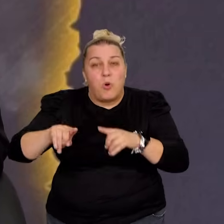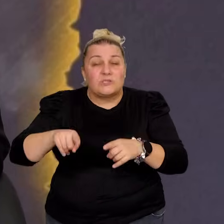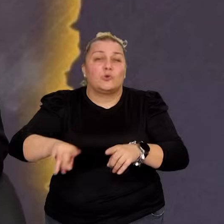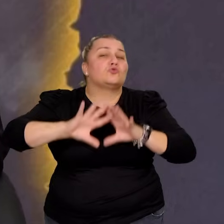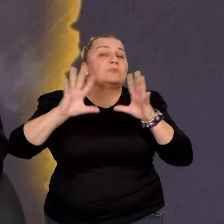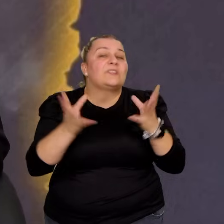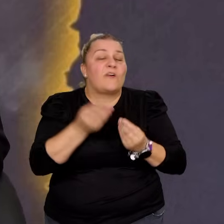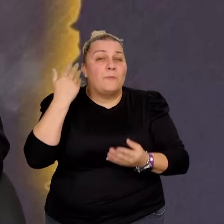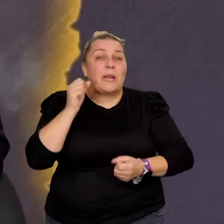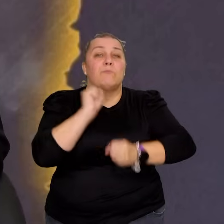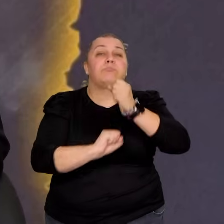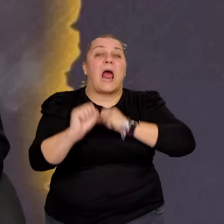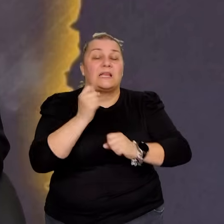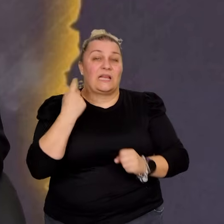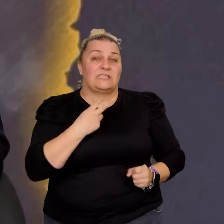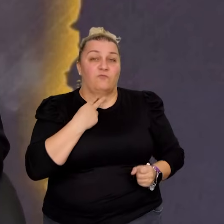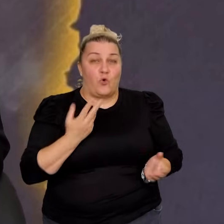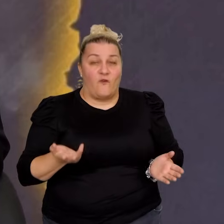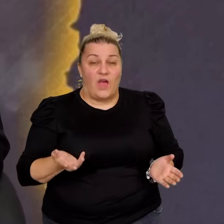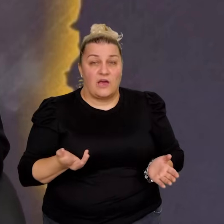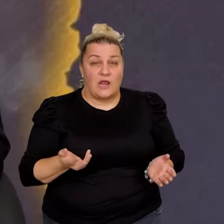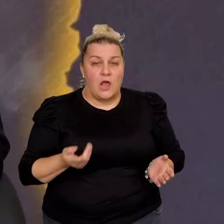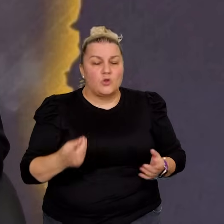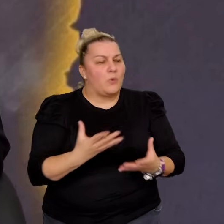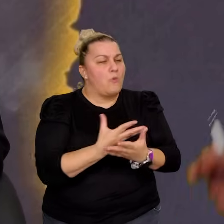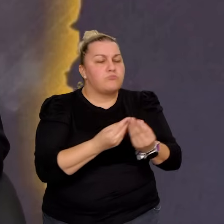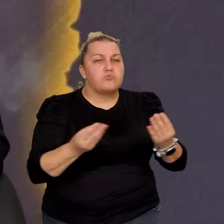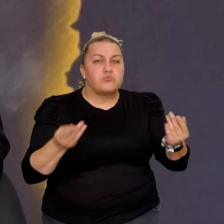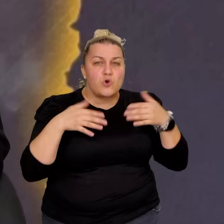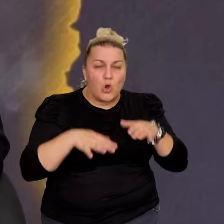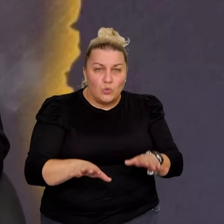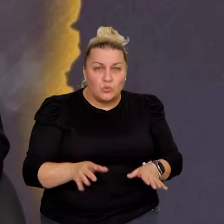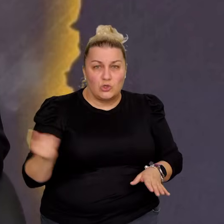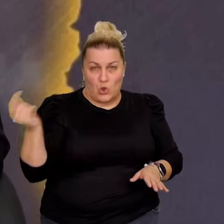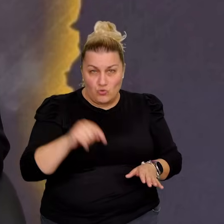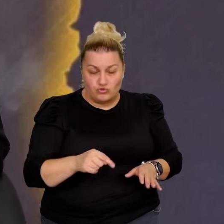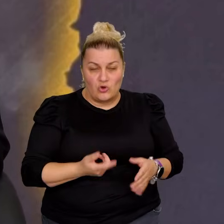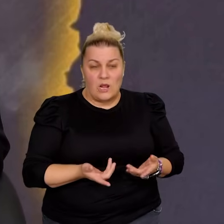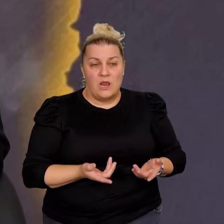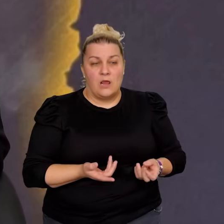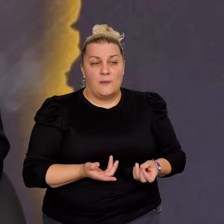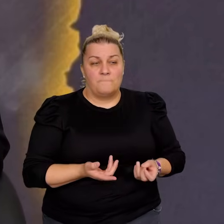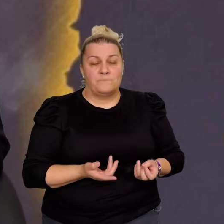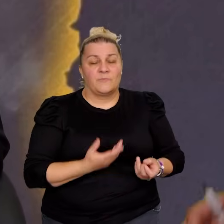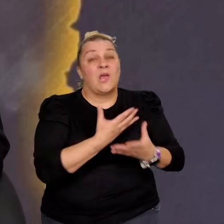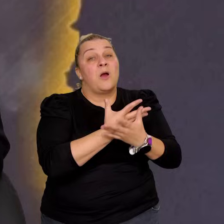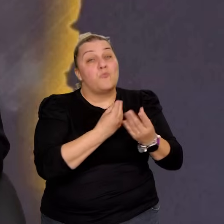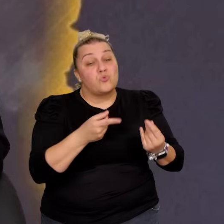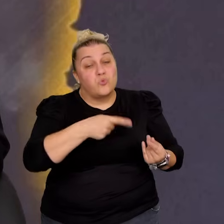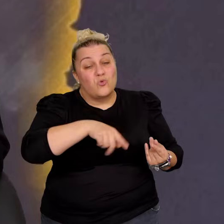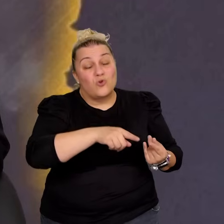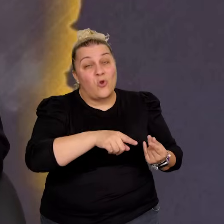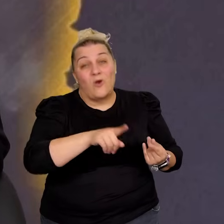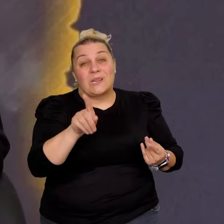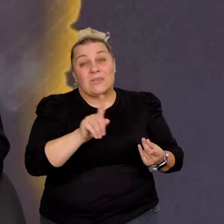sve bili branitelji Vukovara. Masa je tu ljudi došla, nažalost puno njih se nije